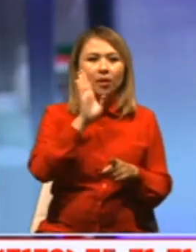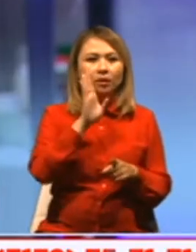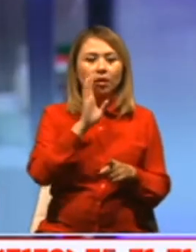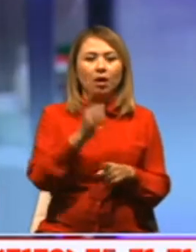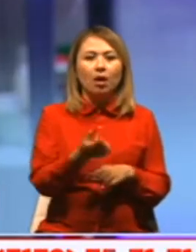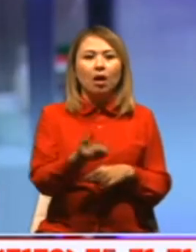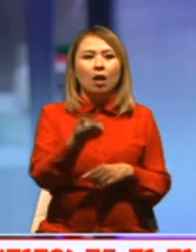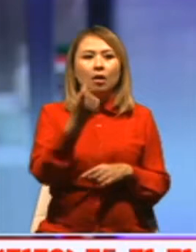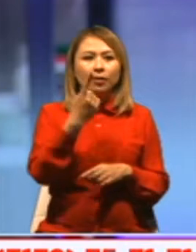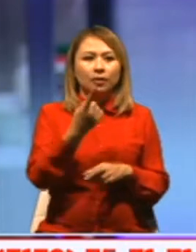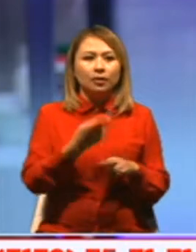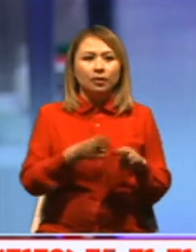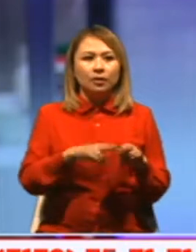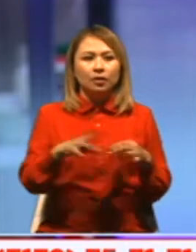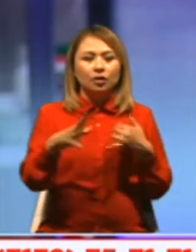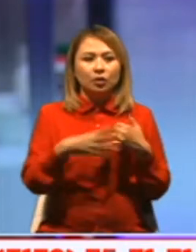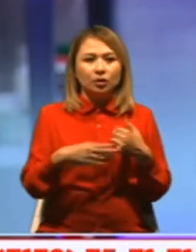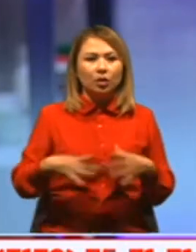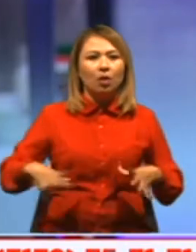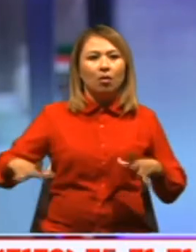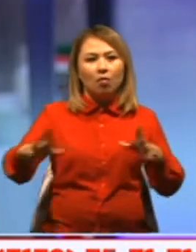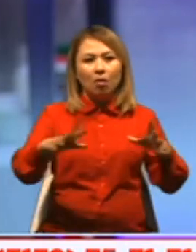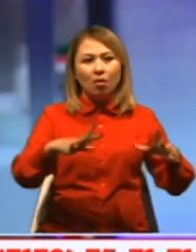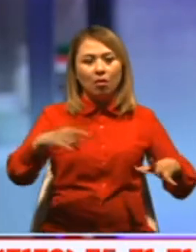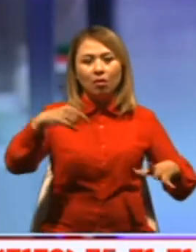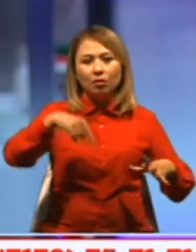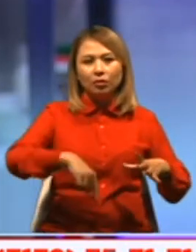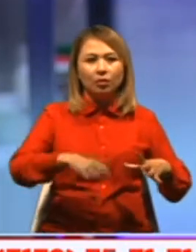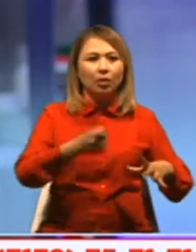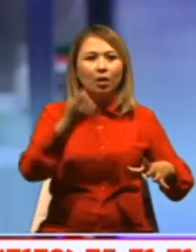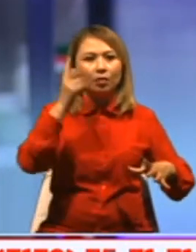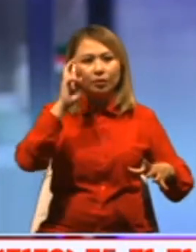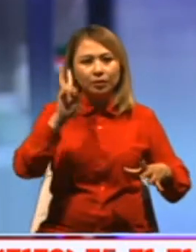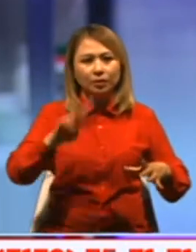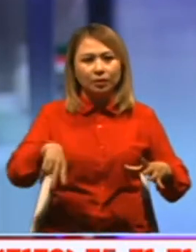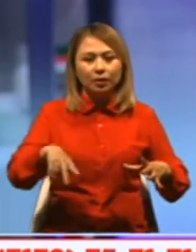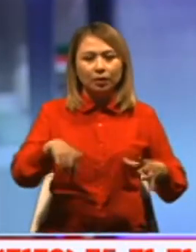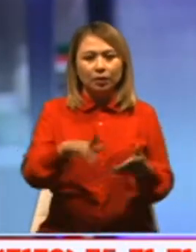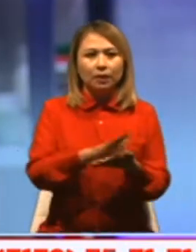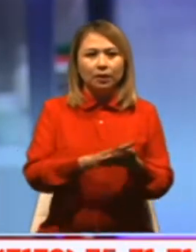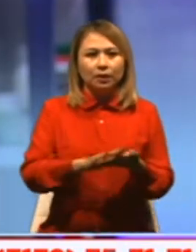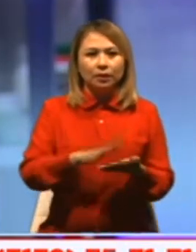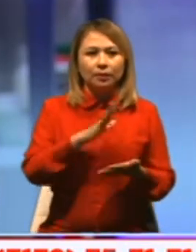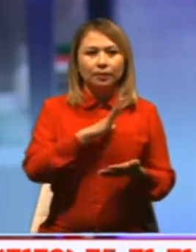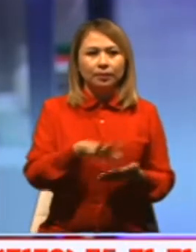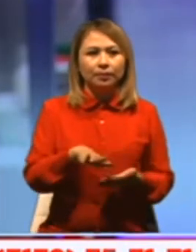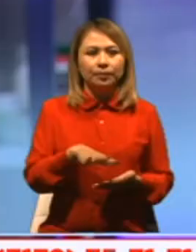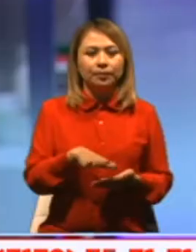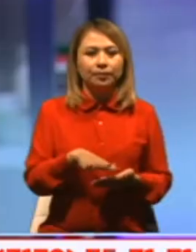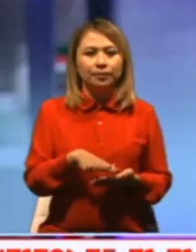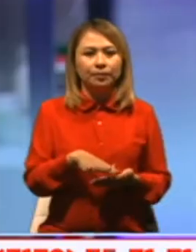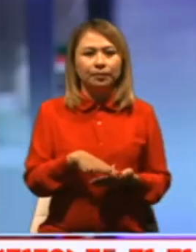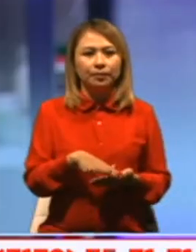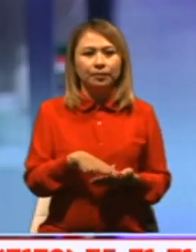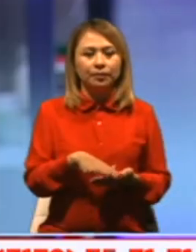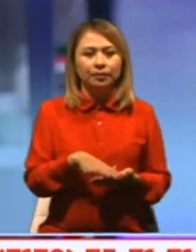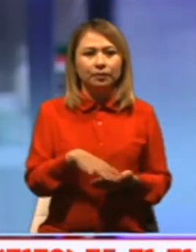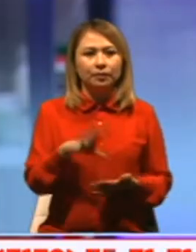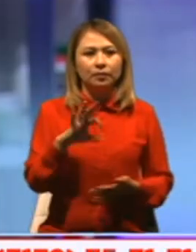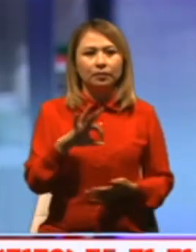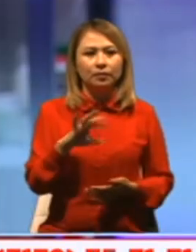келген су, яғни жер құдықтан да алды ма, можда әлде тазаланбаған, яғни нелерден